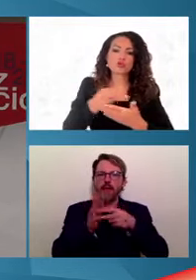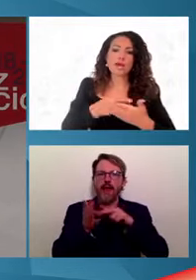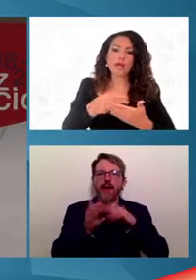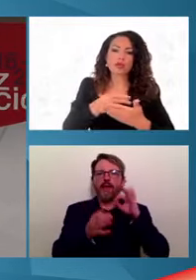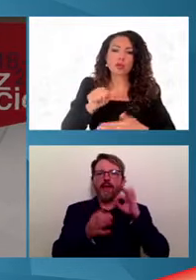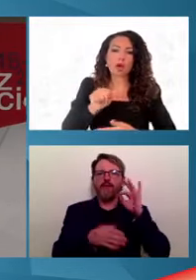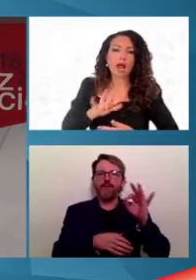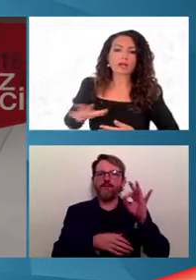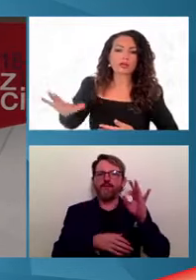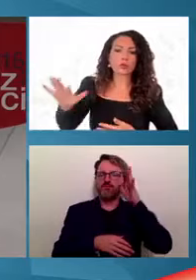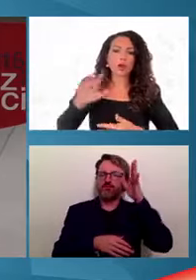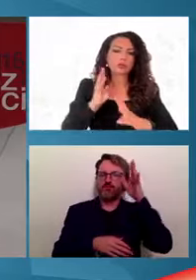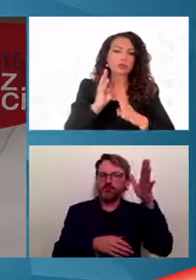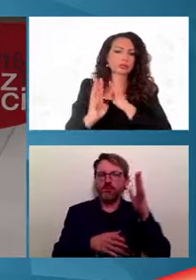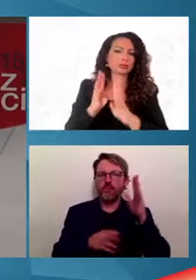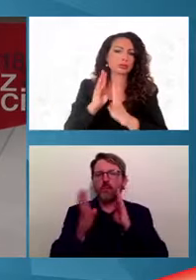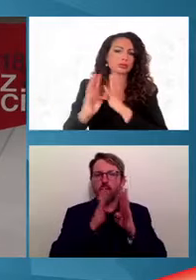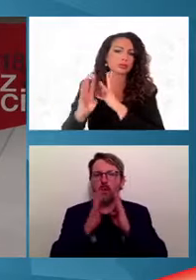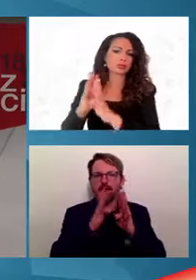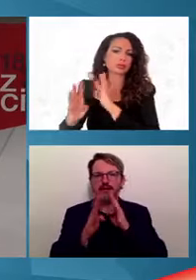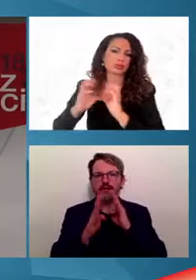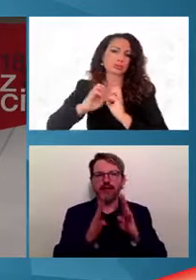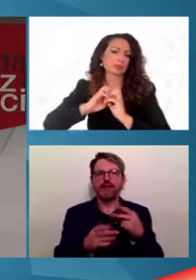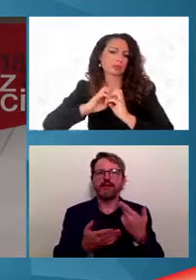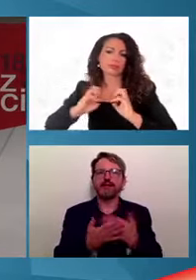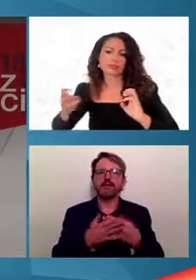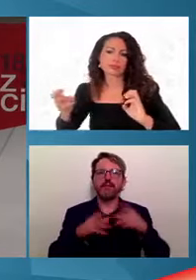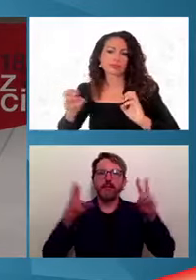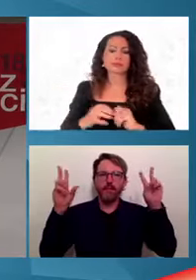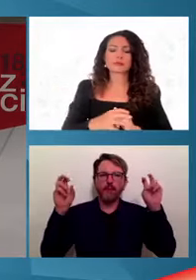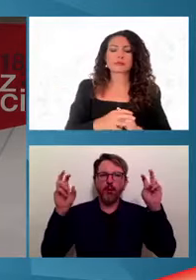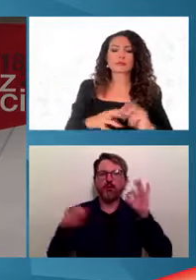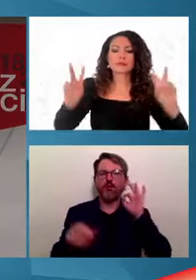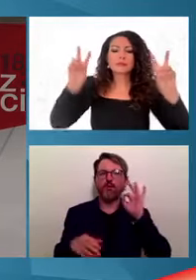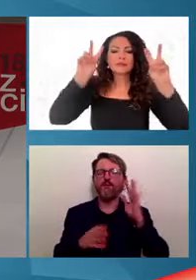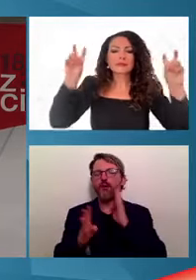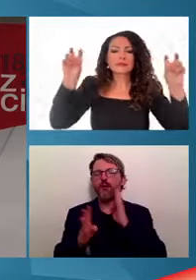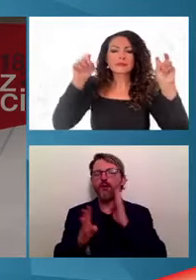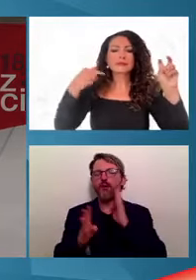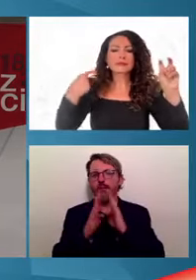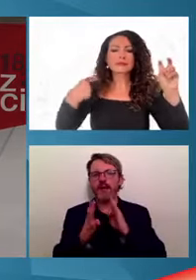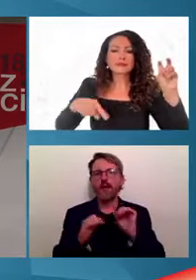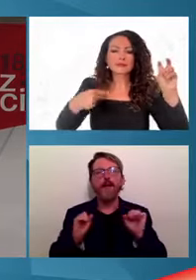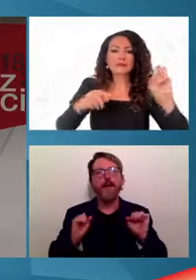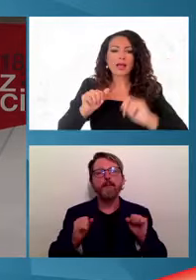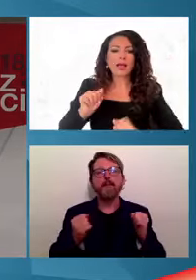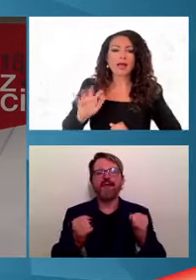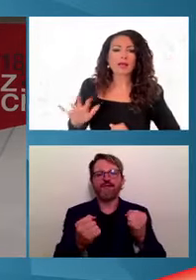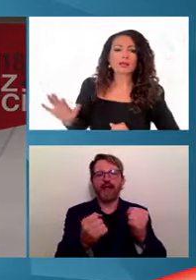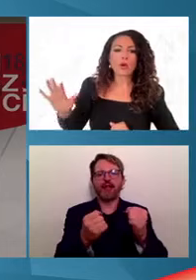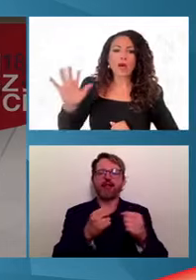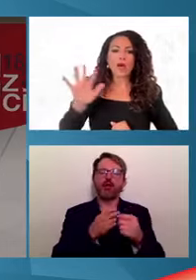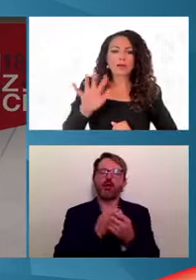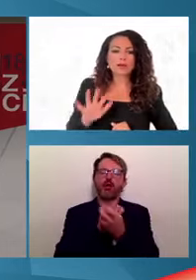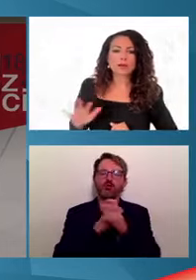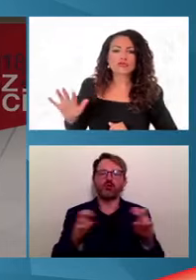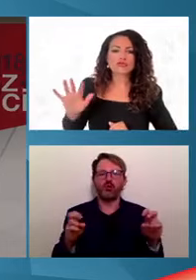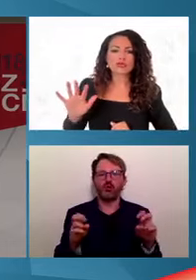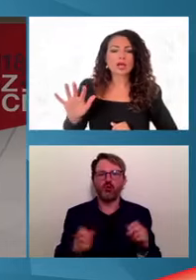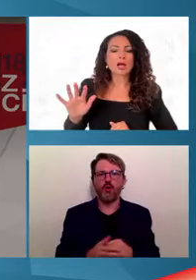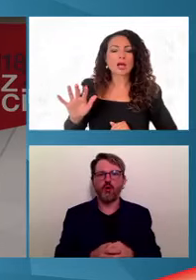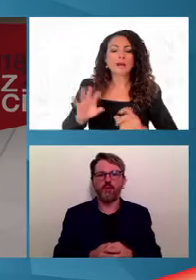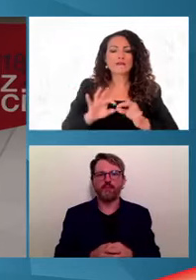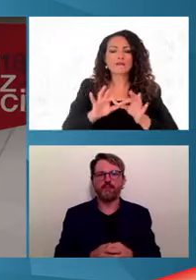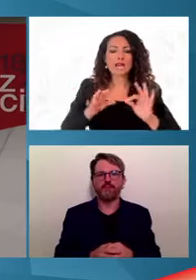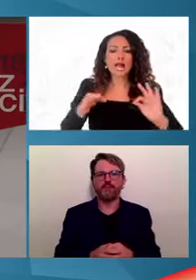naheliegend, dass das Motto des Südtirol-Plans für die Mobilität bewegt Südtirol. Gleich sehen wir es